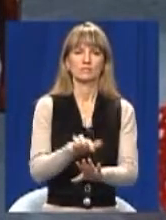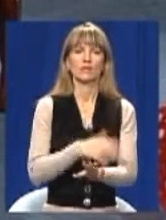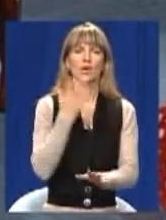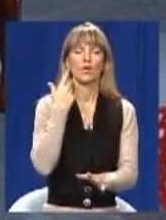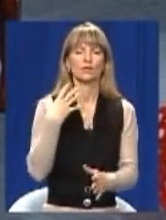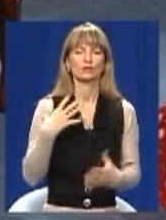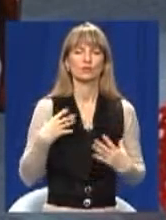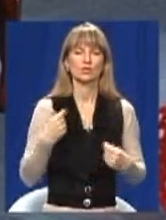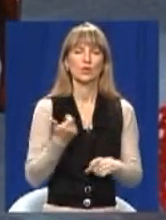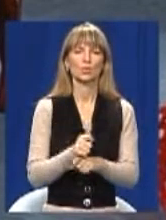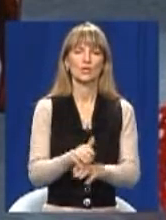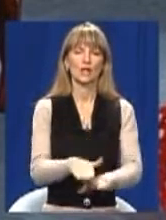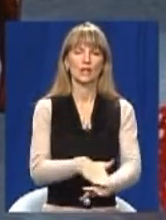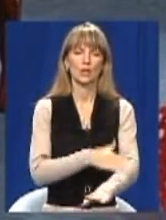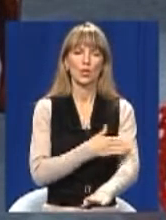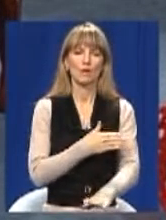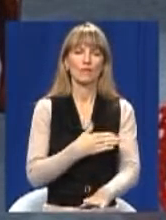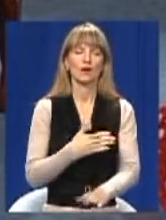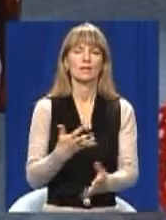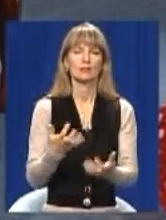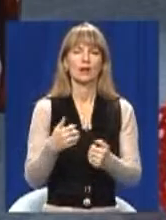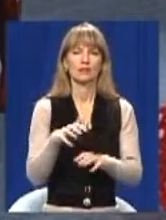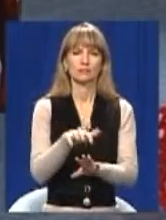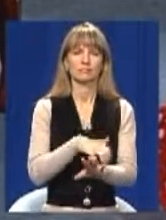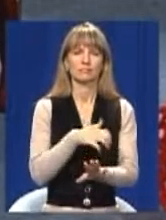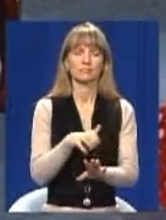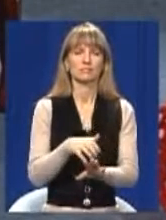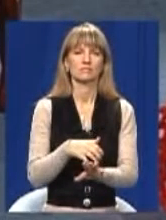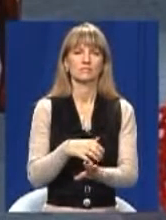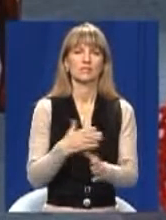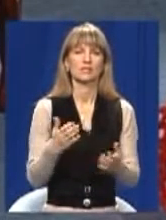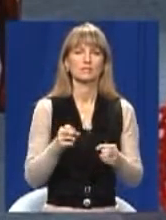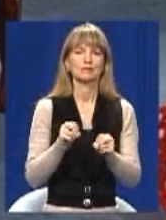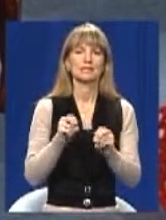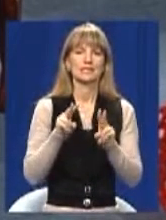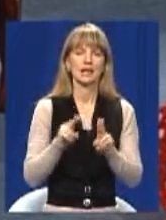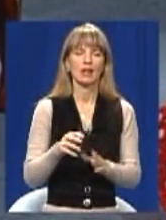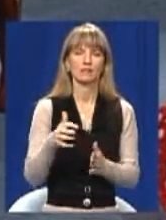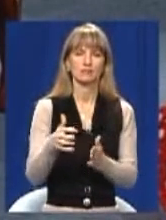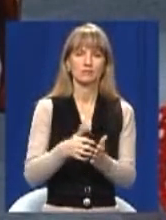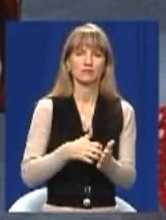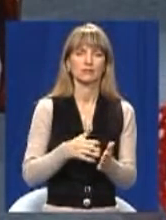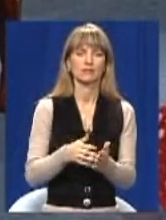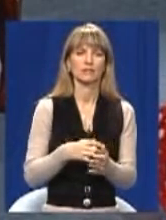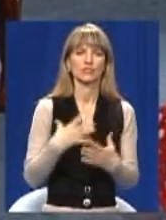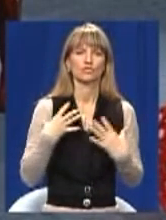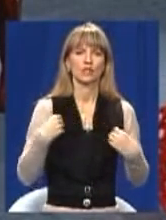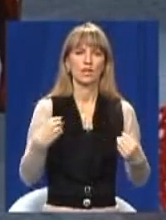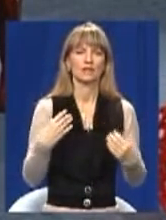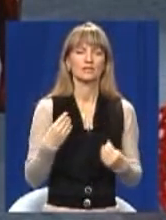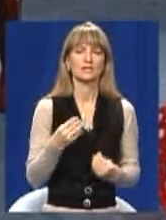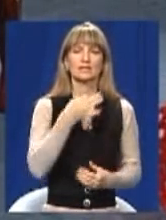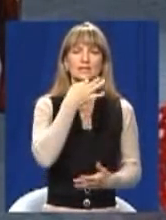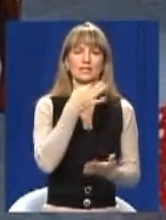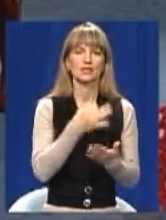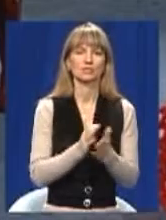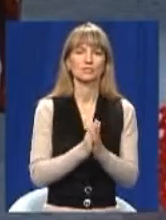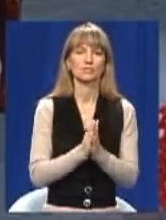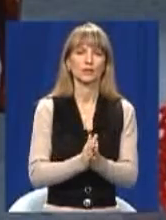шерсть дуже довга, то береш розчісочку або якусь щіточку спеціальну і вичісуєш їхню шерстку. Скажи, будь ласка, а